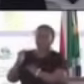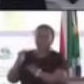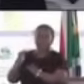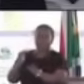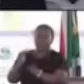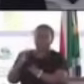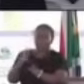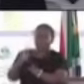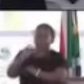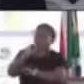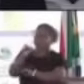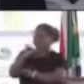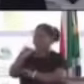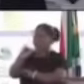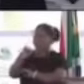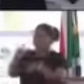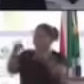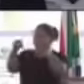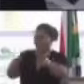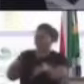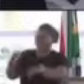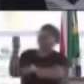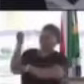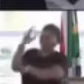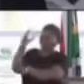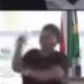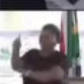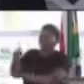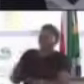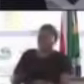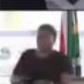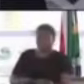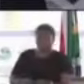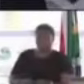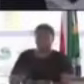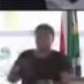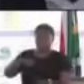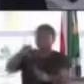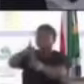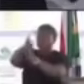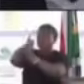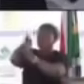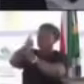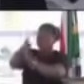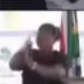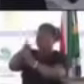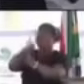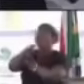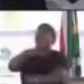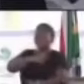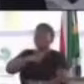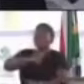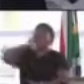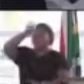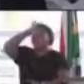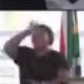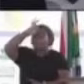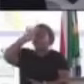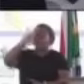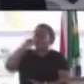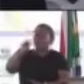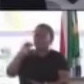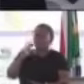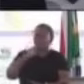ibiyichilo la emkhanya kude. Sizolwa nayo ngoba nanka amaphoyisa akhona. Ngeke sivume